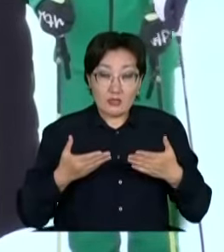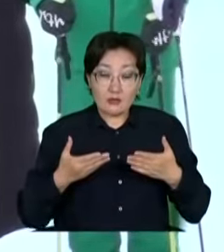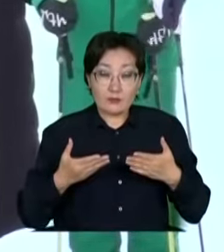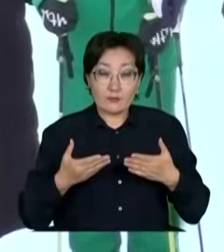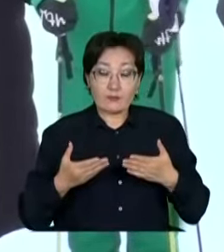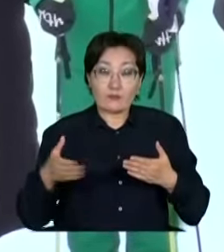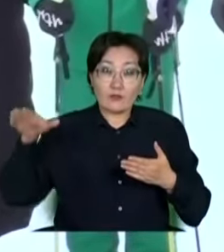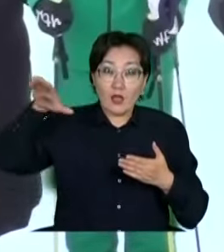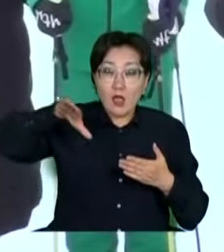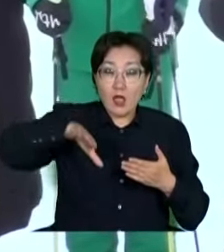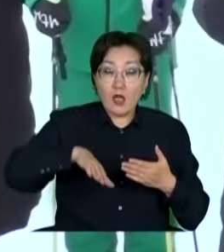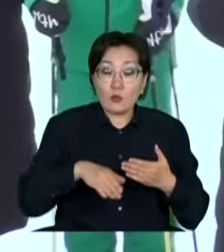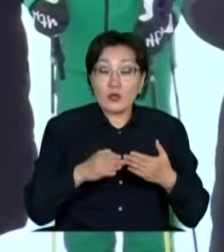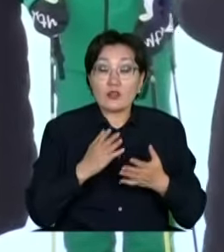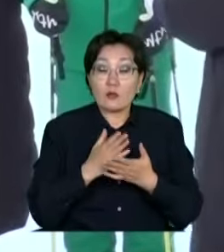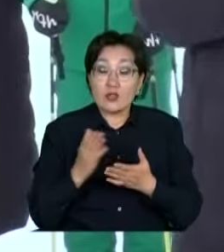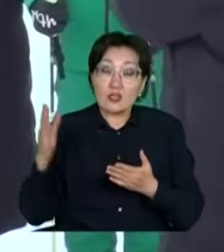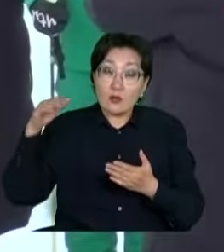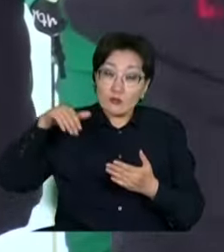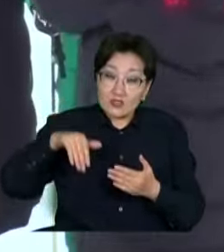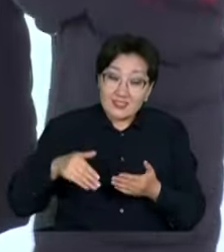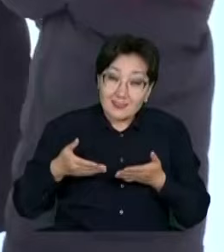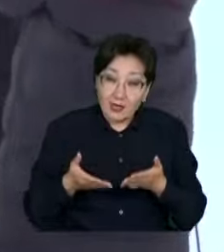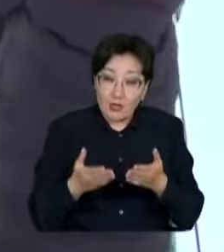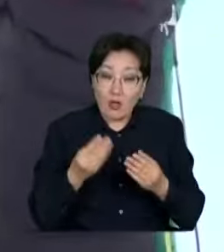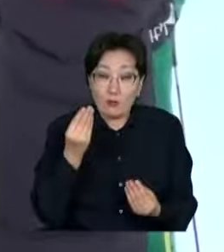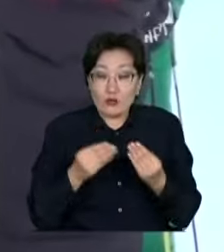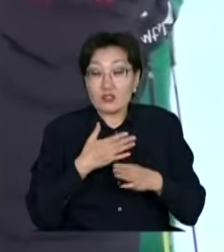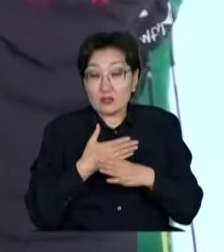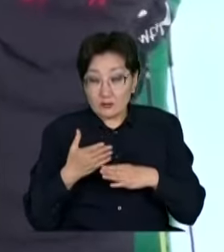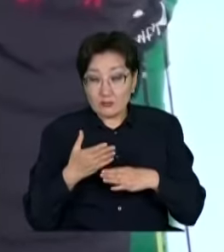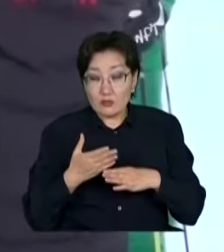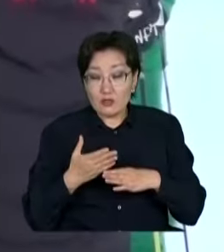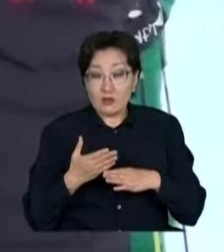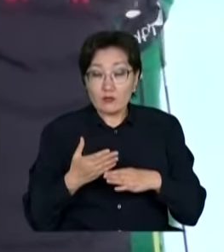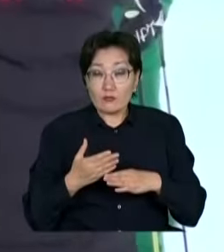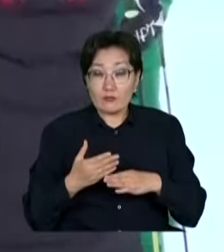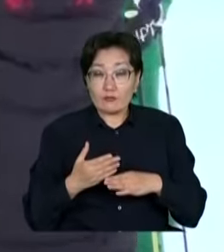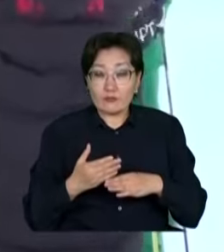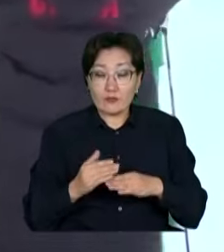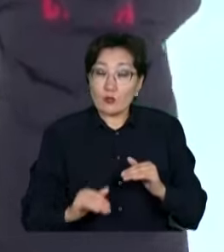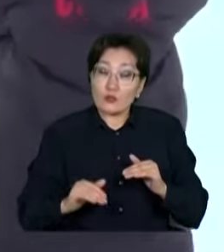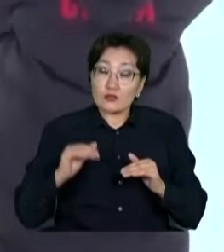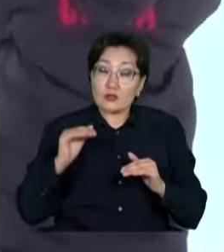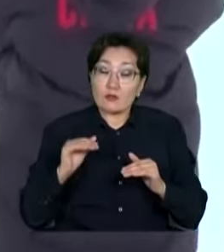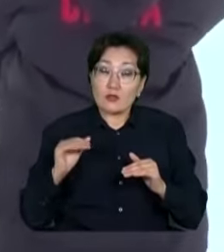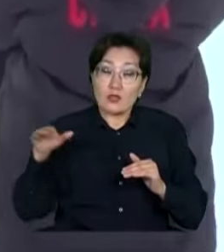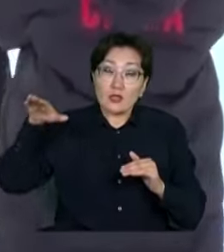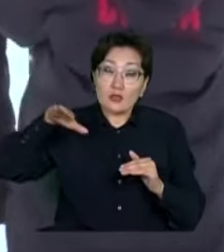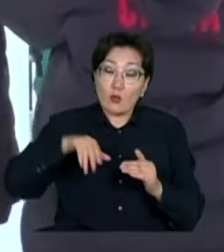ана ноғайды да. Содан зырғана бойынап кейін түнде бұл өсі-өсі тауға мініп